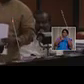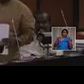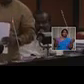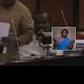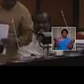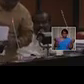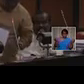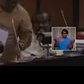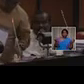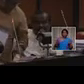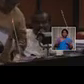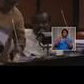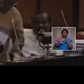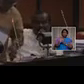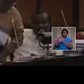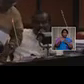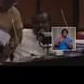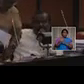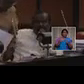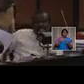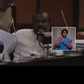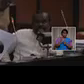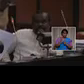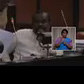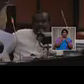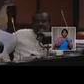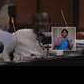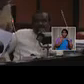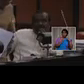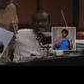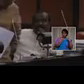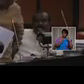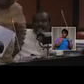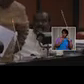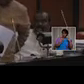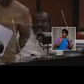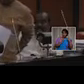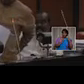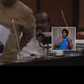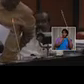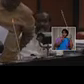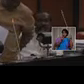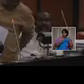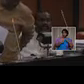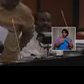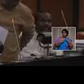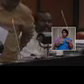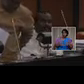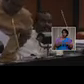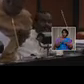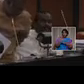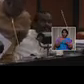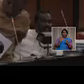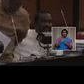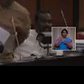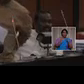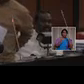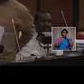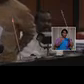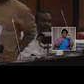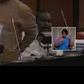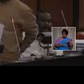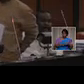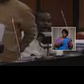டன் யூரியா பசலை இலங்கைக்கு வந்திருக்கின்றது. அதிலே மட்டக்களப்பு மாவட்டத்திற்கு